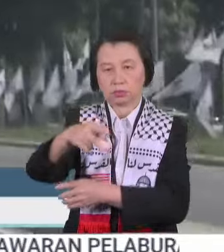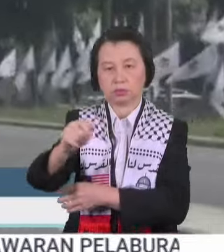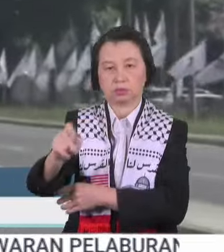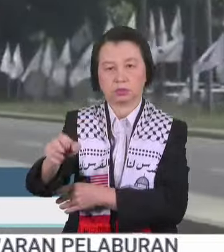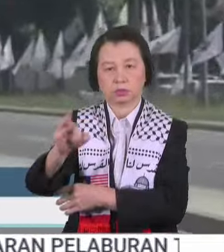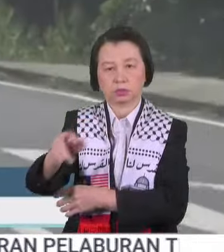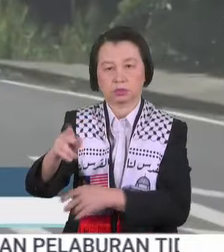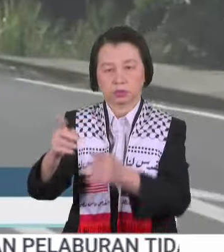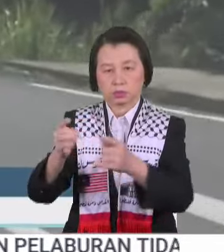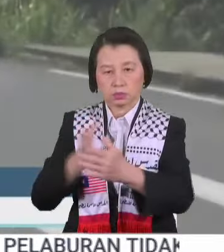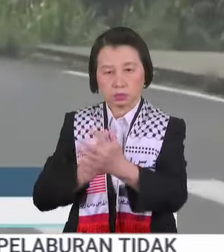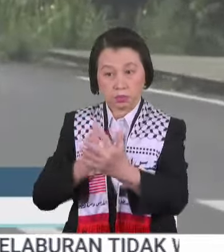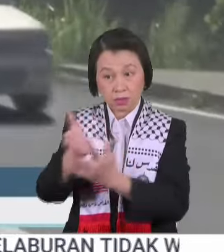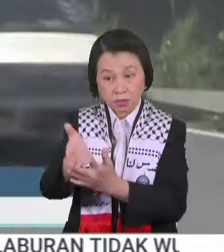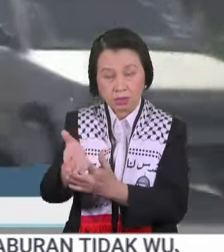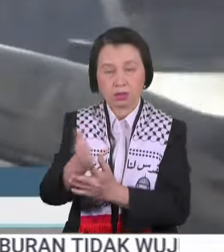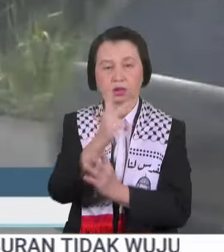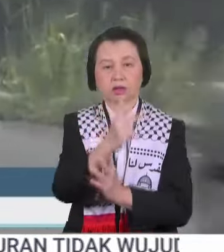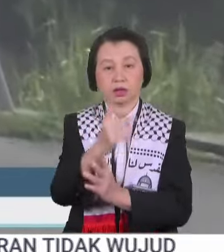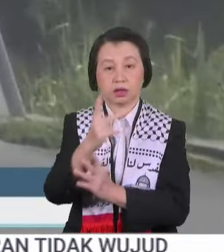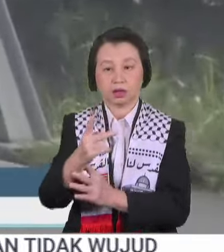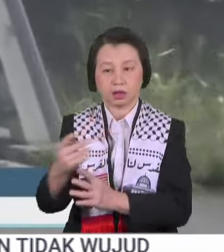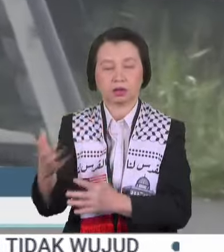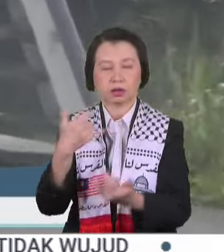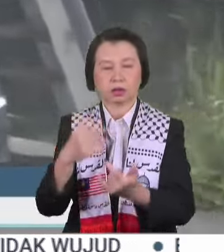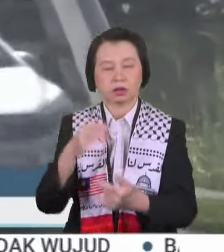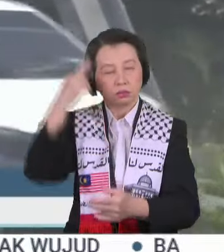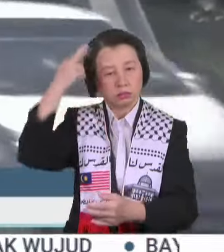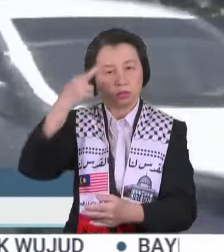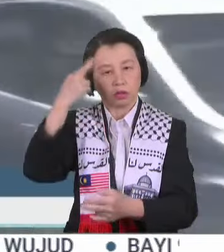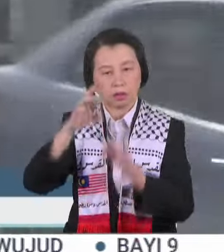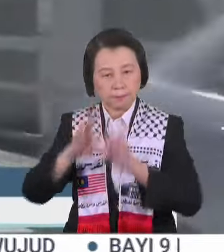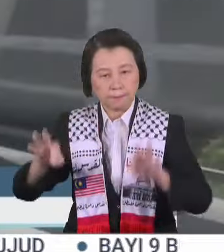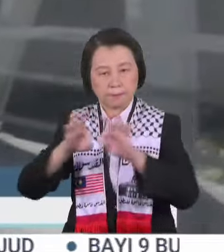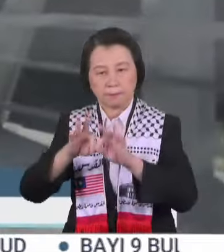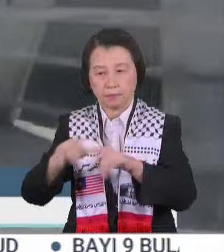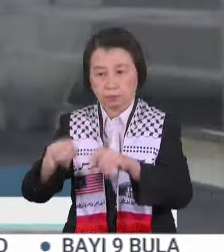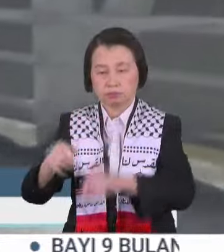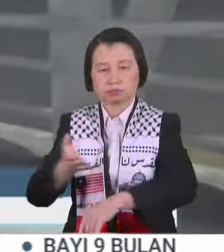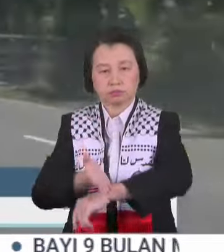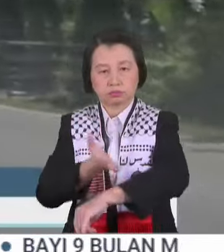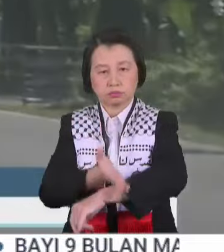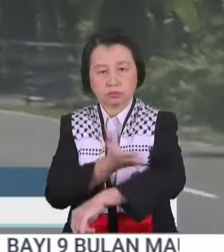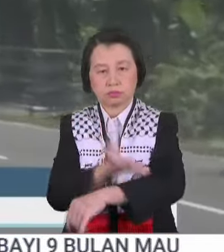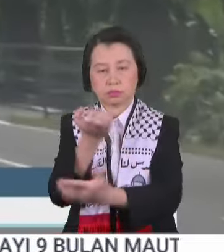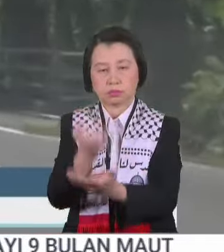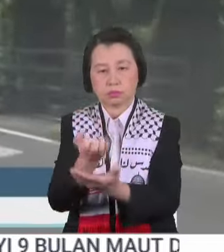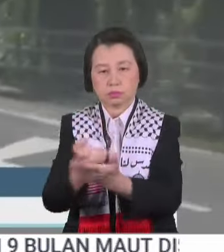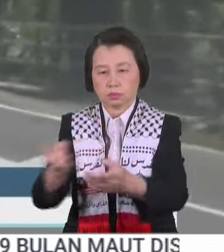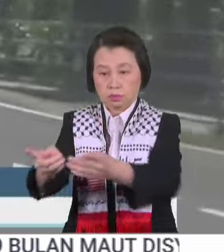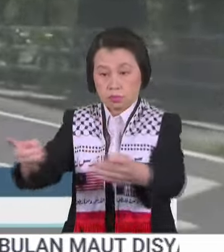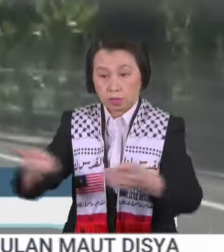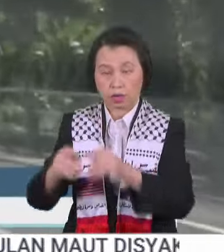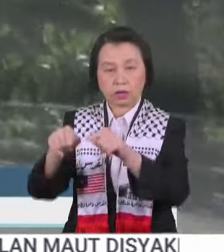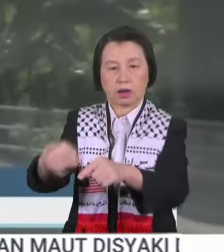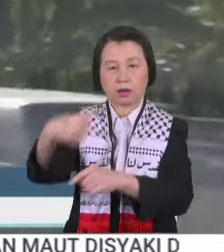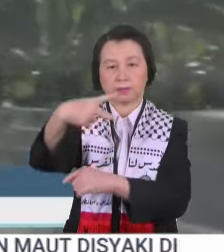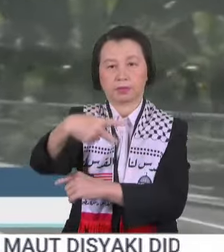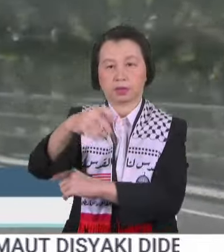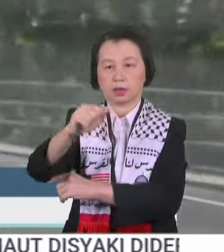utama kemasukan ke Kota Kinabalu antara faktor utama dan potensi tinggi perkembangan ekonomi di daerah